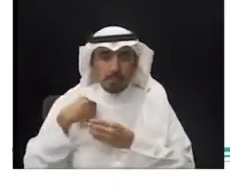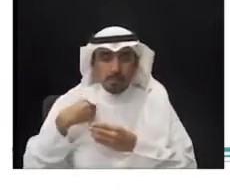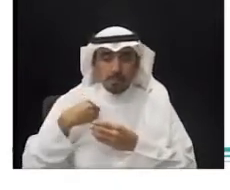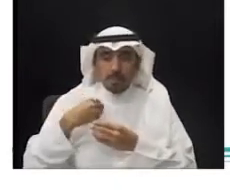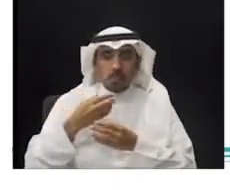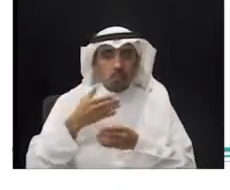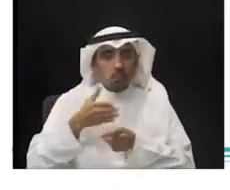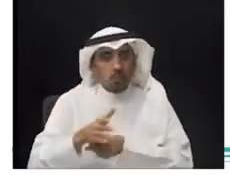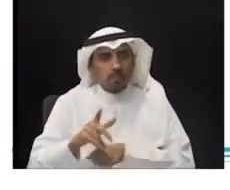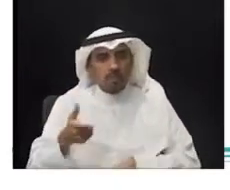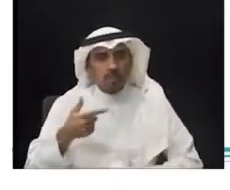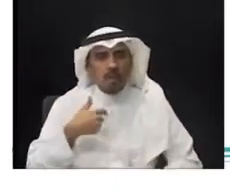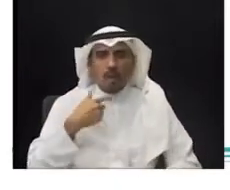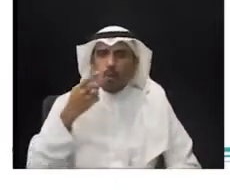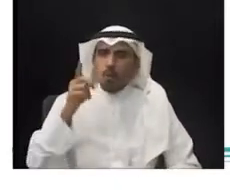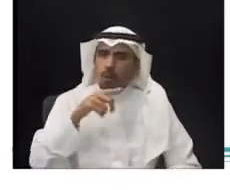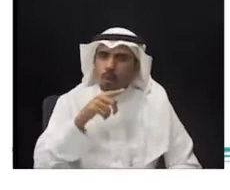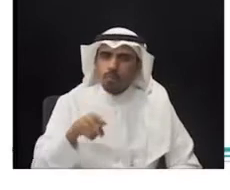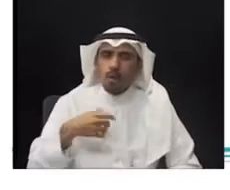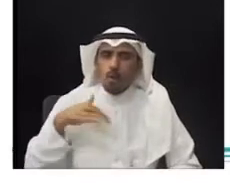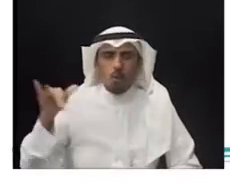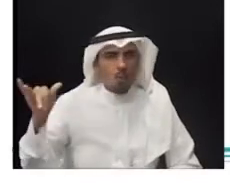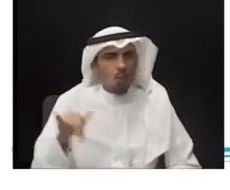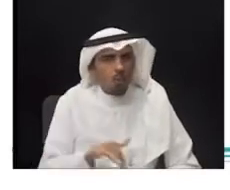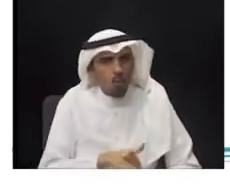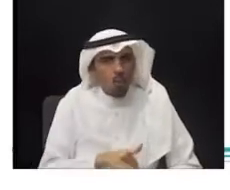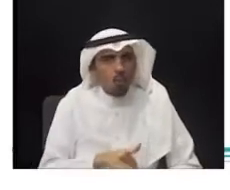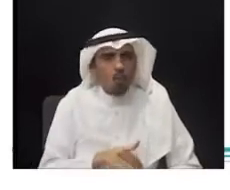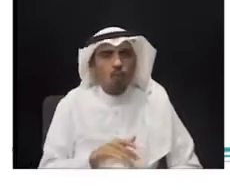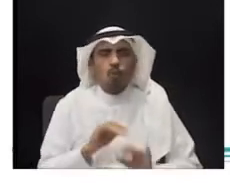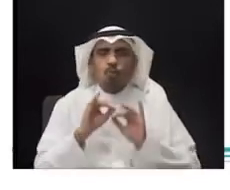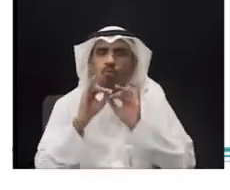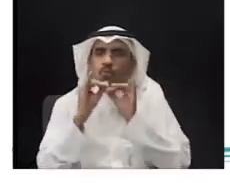تلبية دعوة، وكذلك اعتذار عند الخطأ، واعتذار